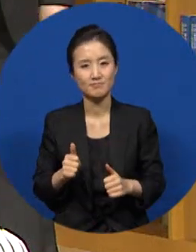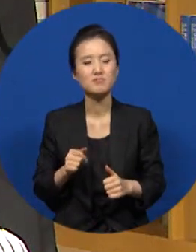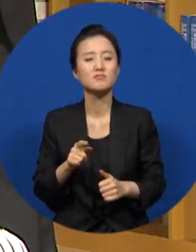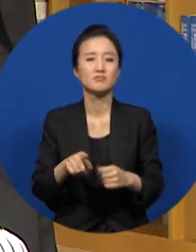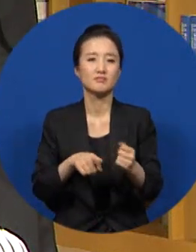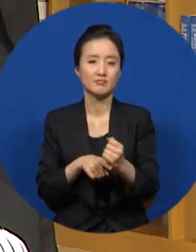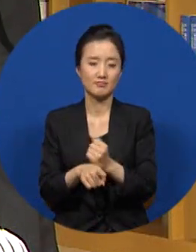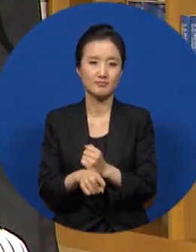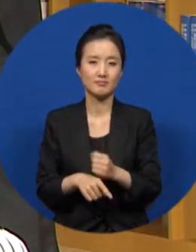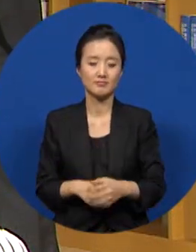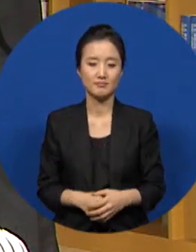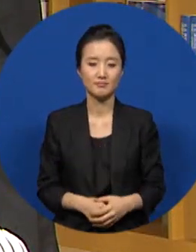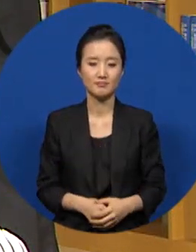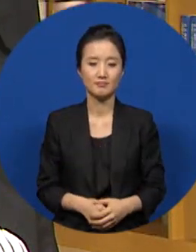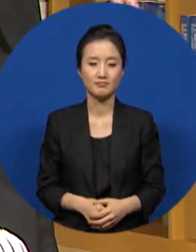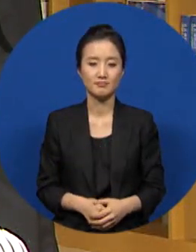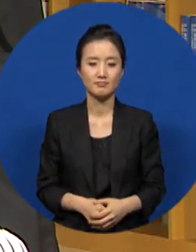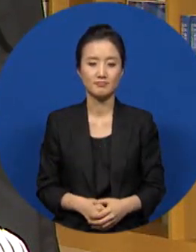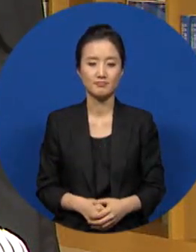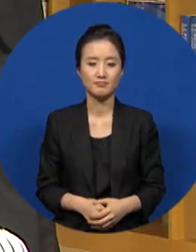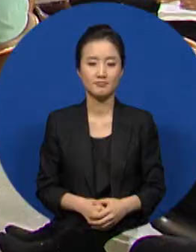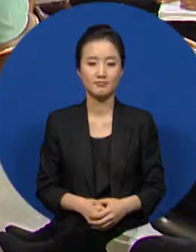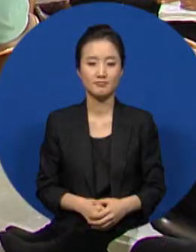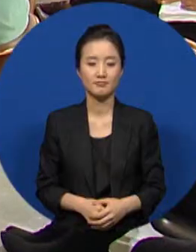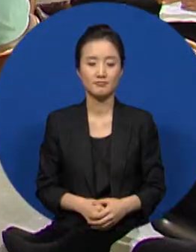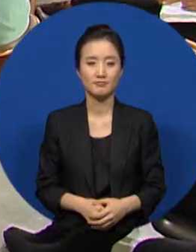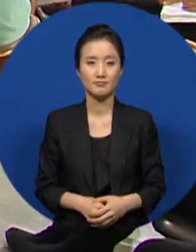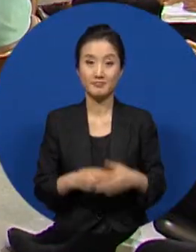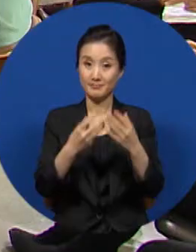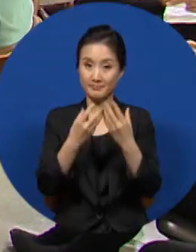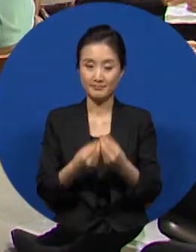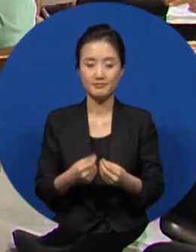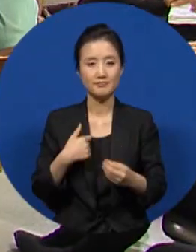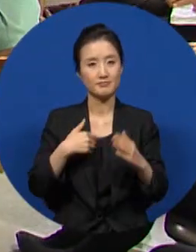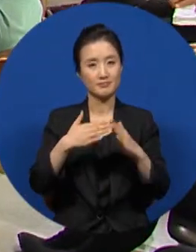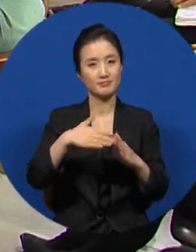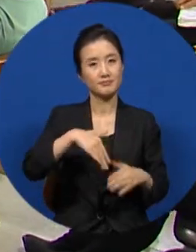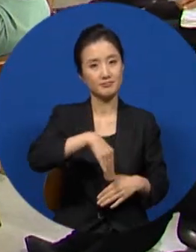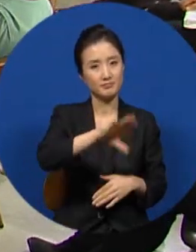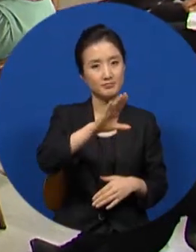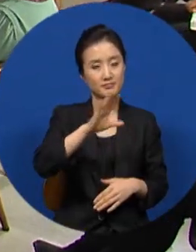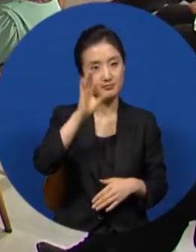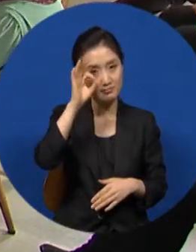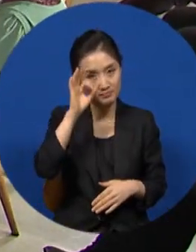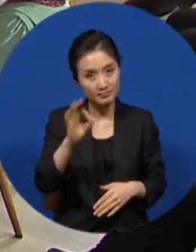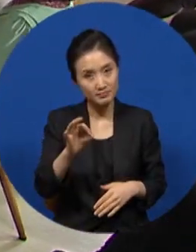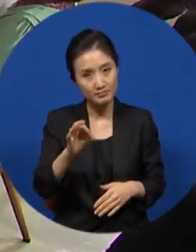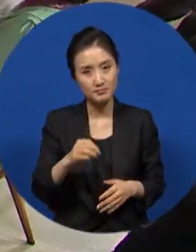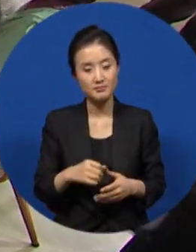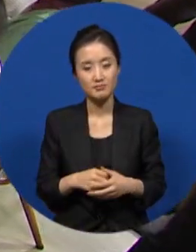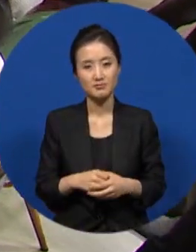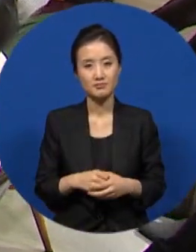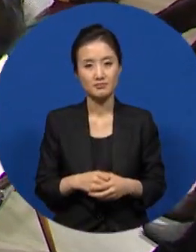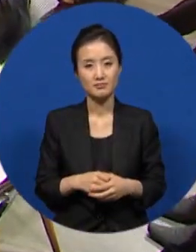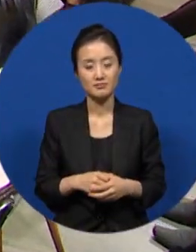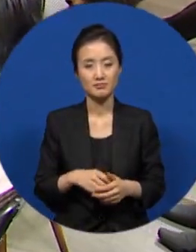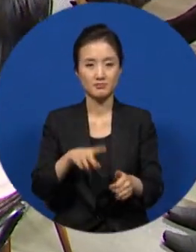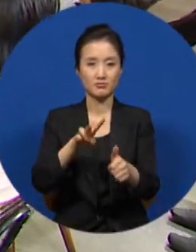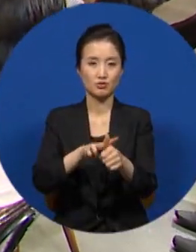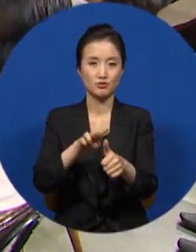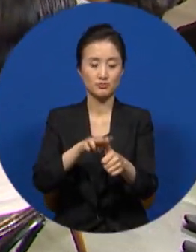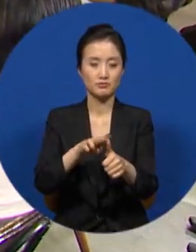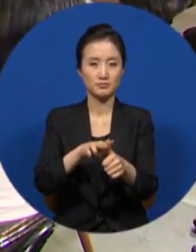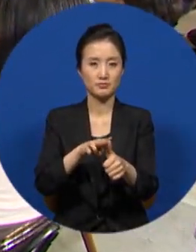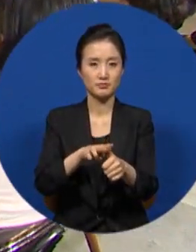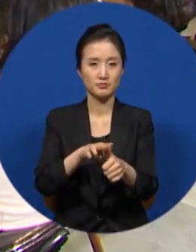거죠. 예를 들어서 집에 가다가 보니까 우연히 알게 됐어요. 수포 뒷집에 누가 애가 예를